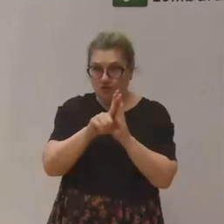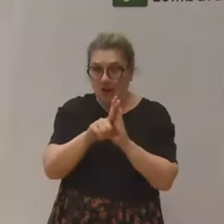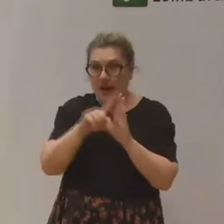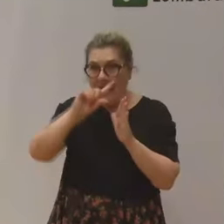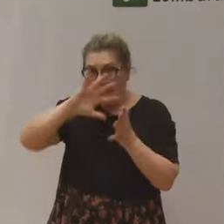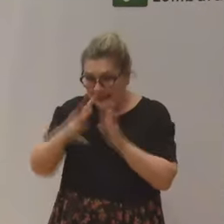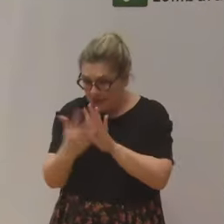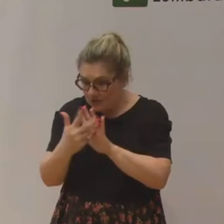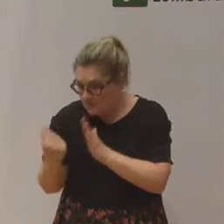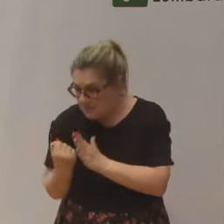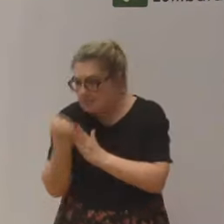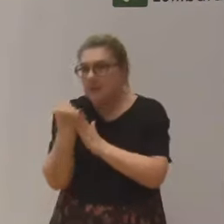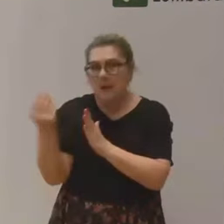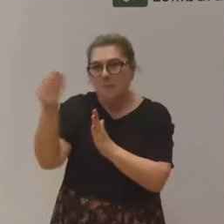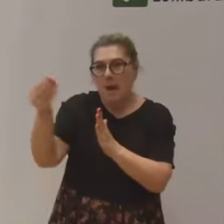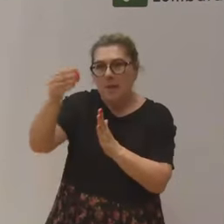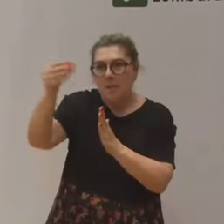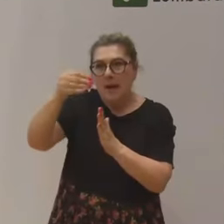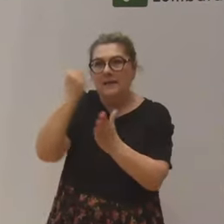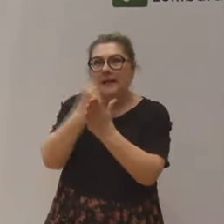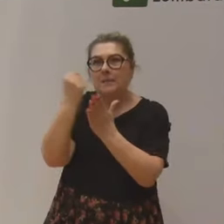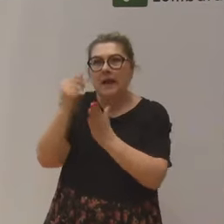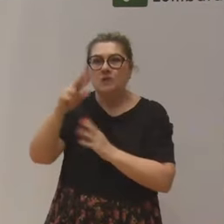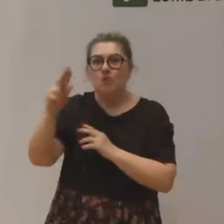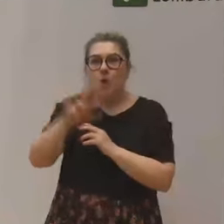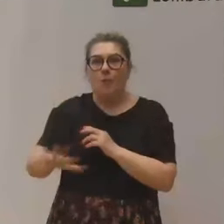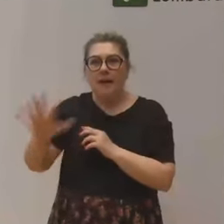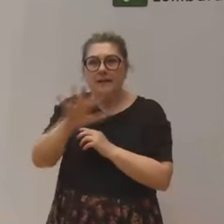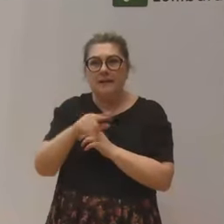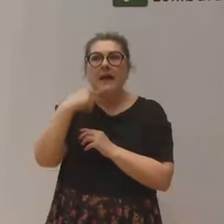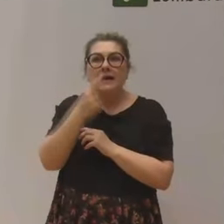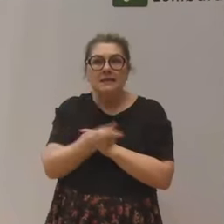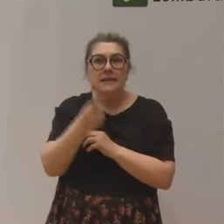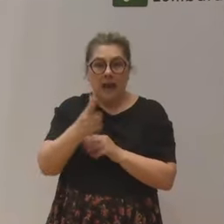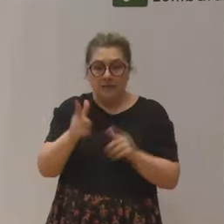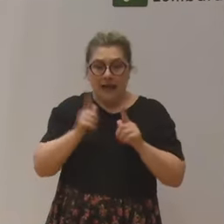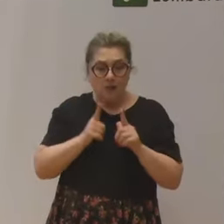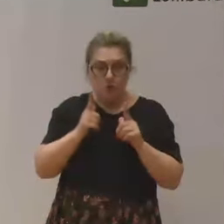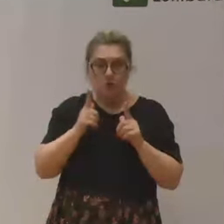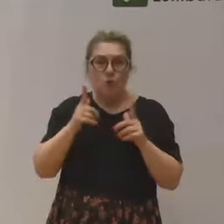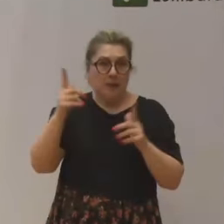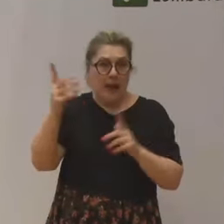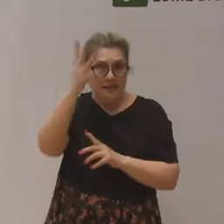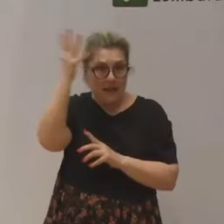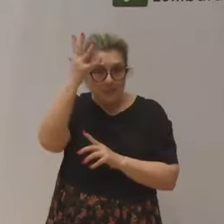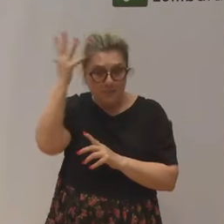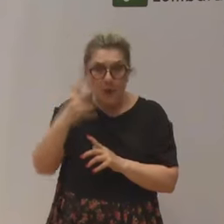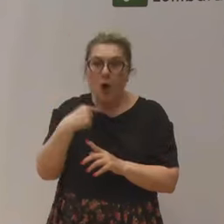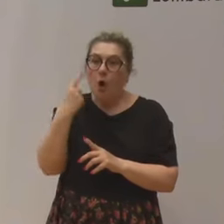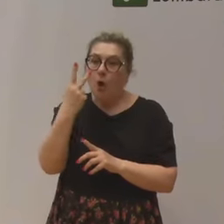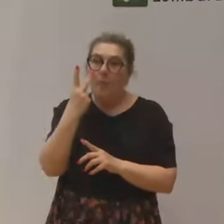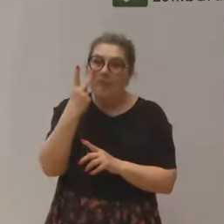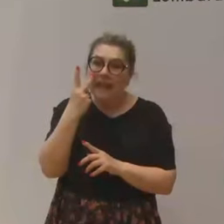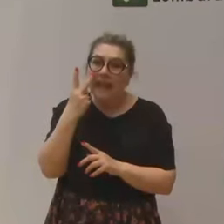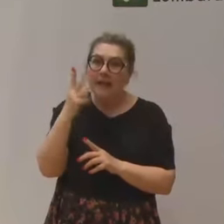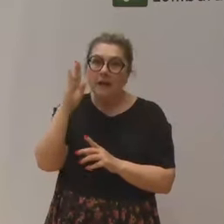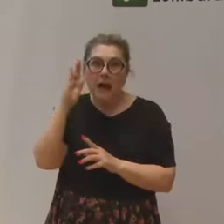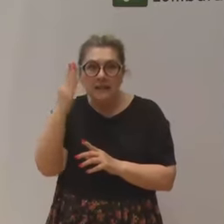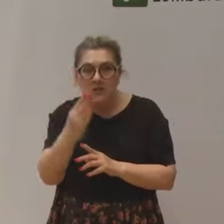rafforzata attraverso tutta una serie di delibere di Regione Lombardia, sia l'aver posto ad esempio l'accento